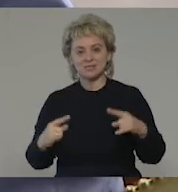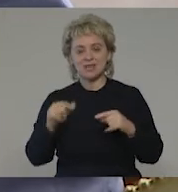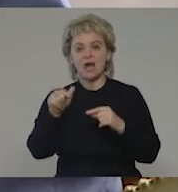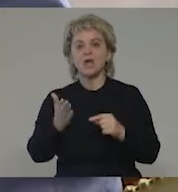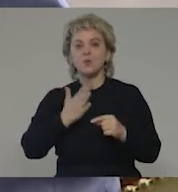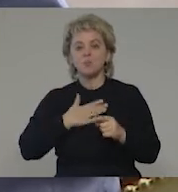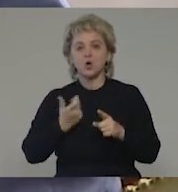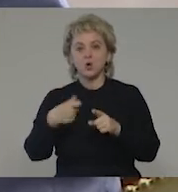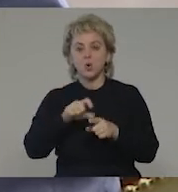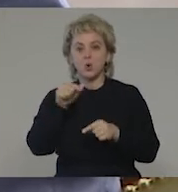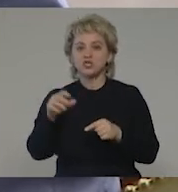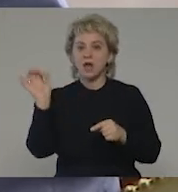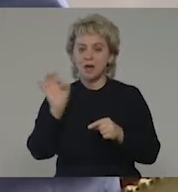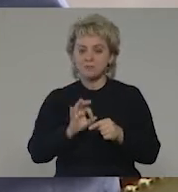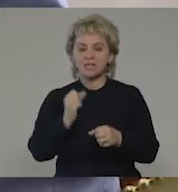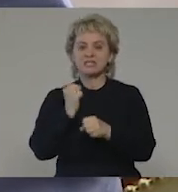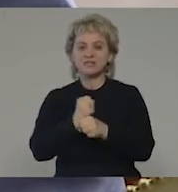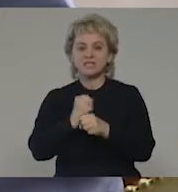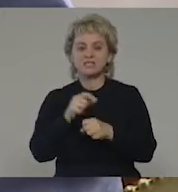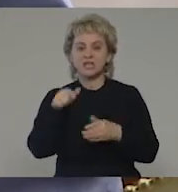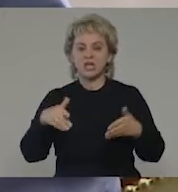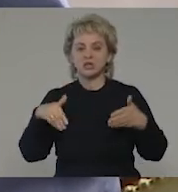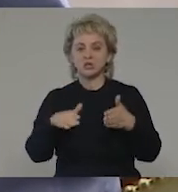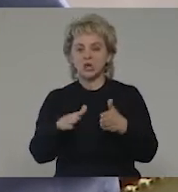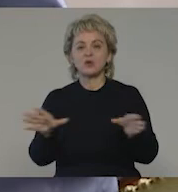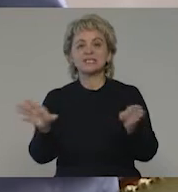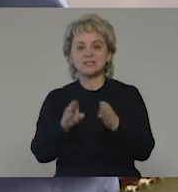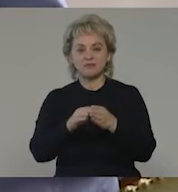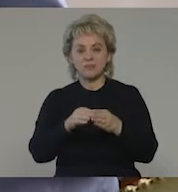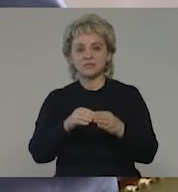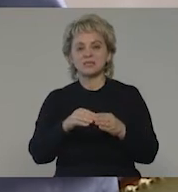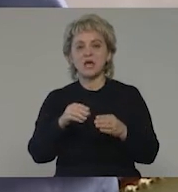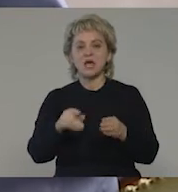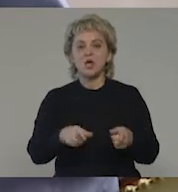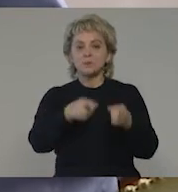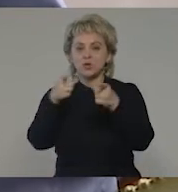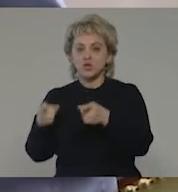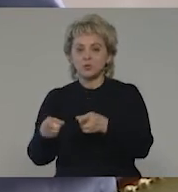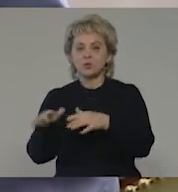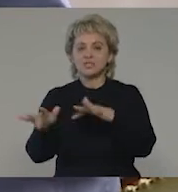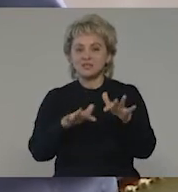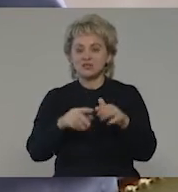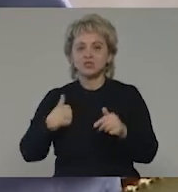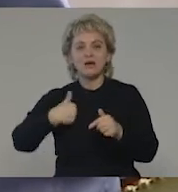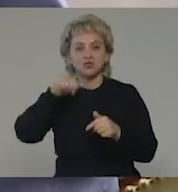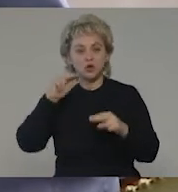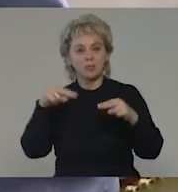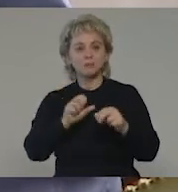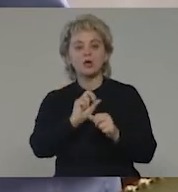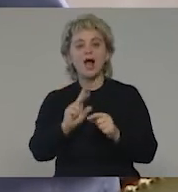Мы очень оперативно сделали дорогу, мы совместно перебросили движение. Я вчера наблюдал,